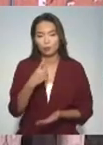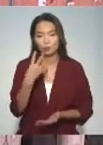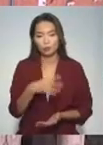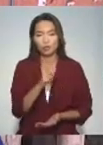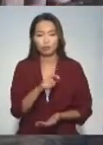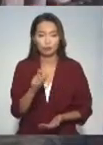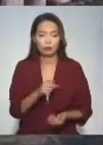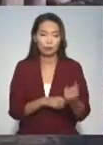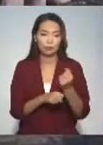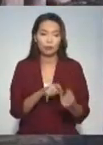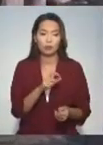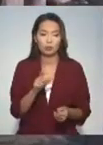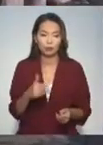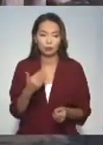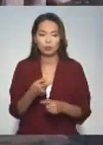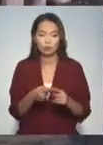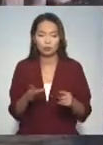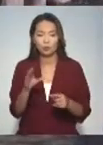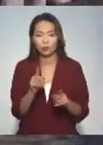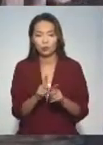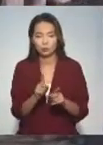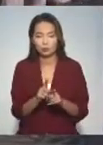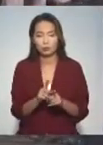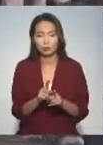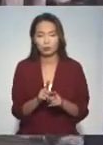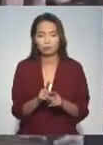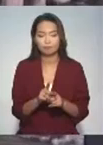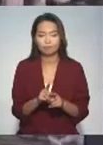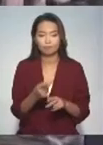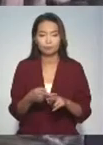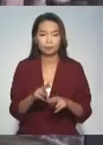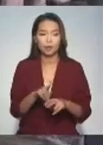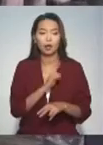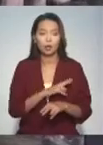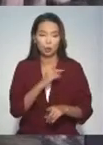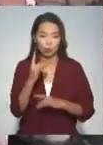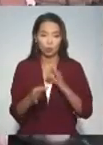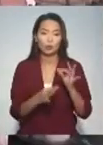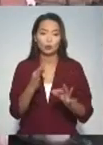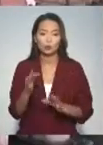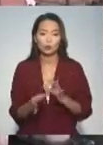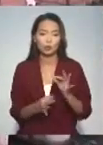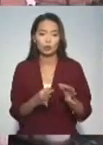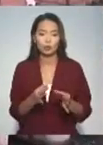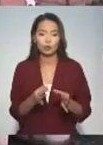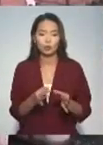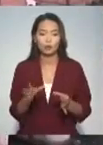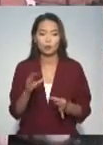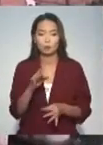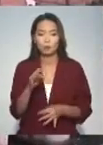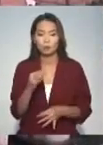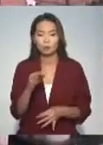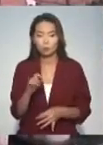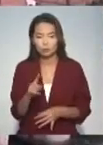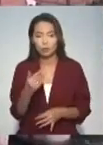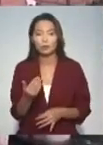человек, основная часть оперативного персонала, которая работает круглосуточно. Существует профсоюз, при